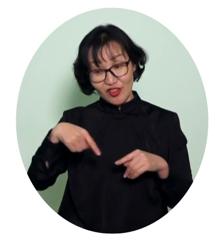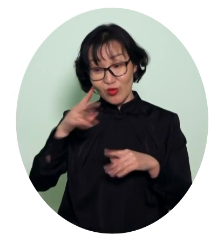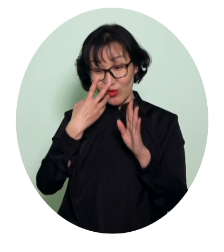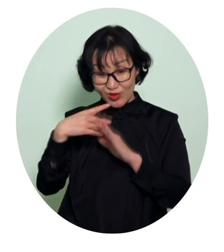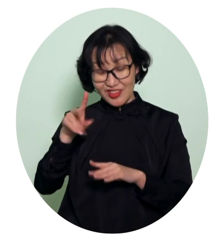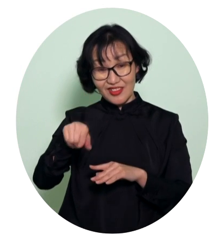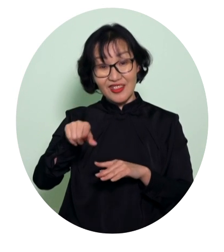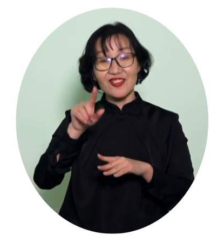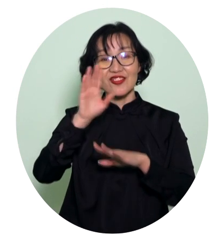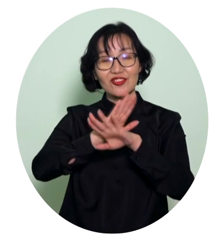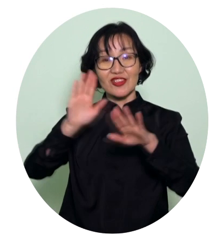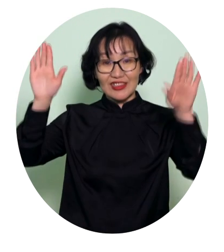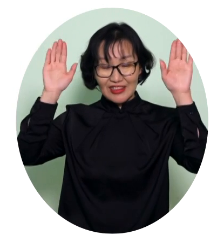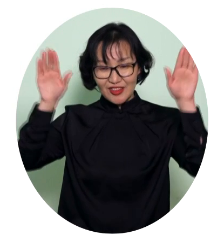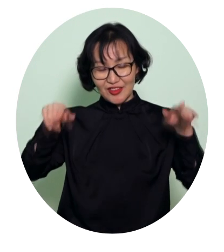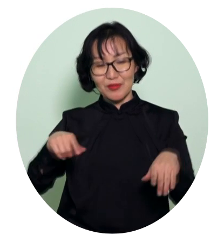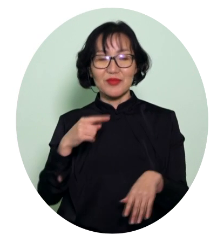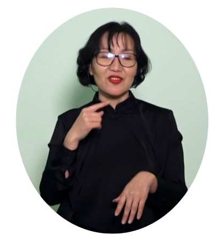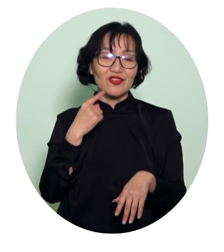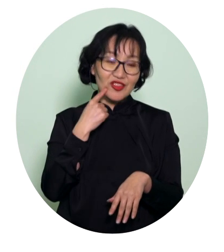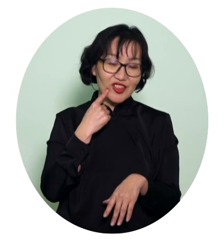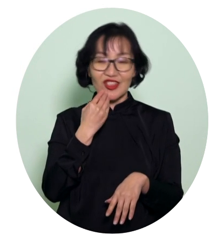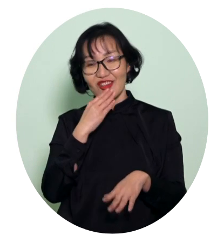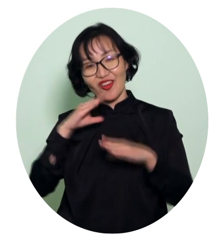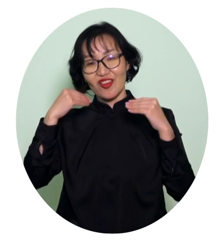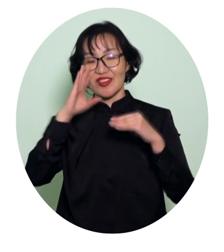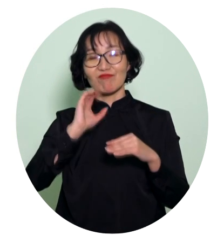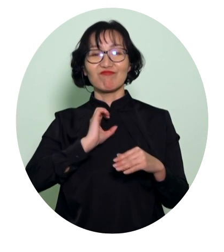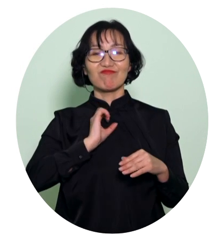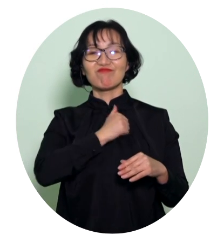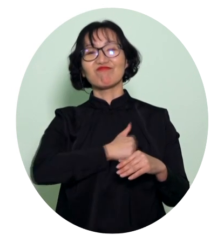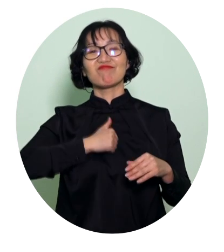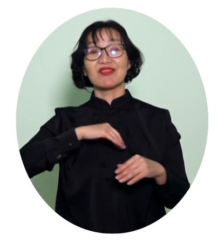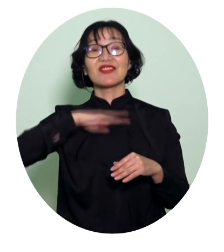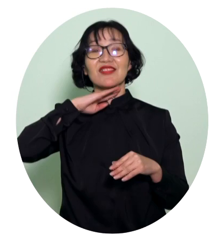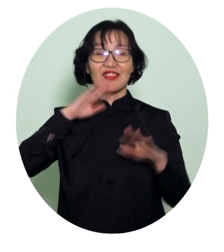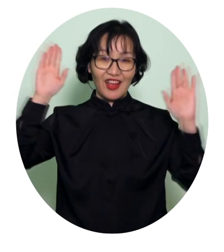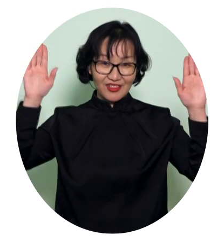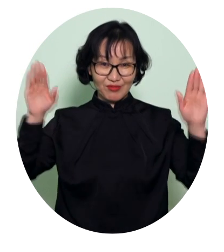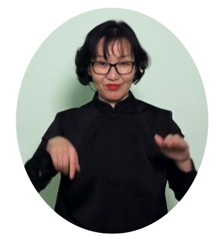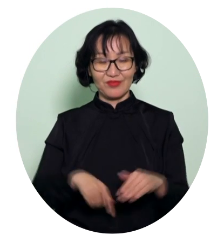тэр жилийн наадам чихэр нээд хоёртоо белуурсан наадам.